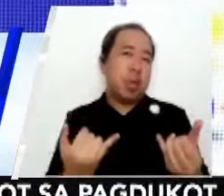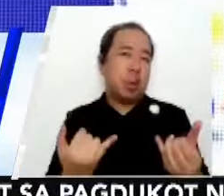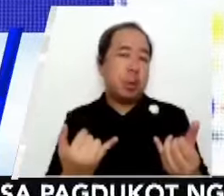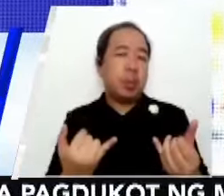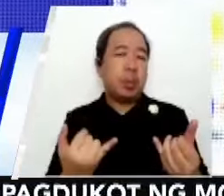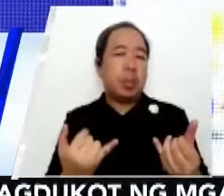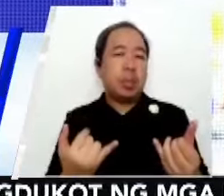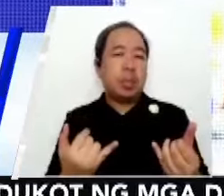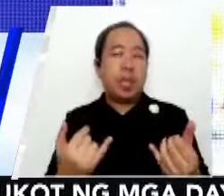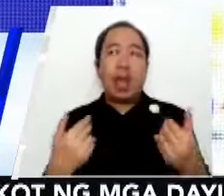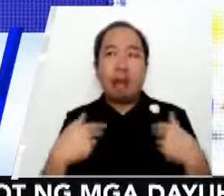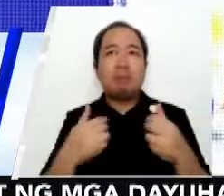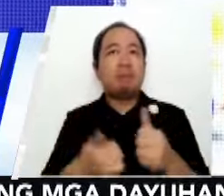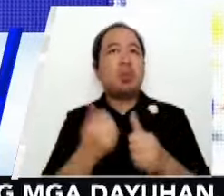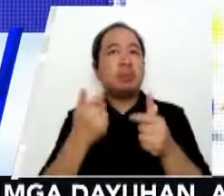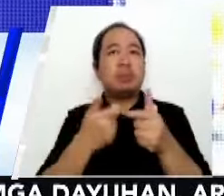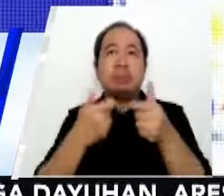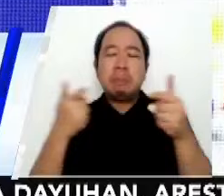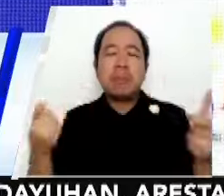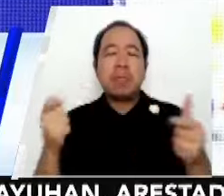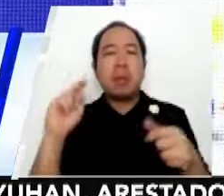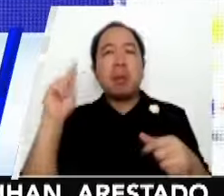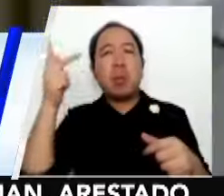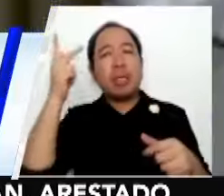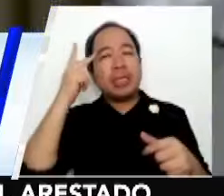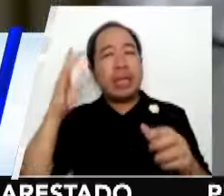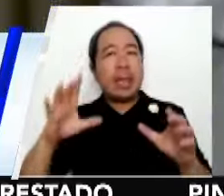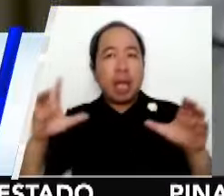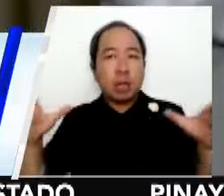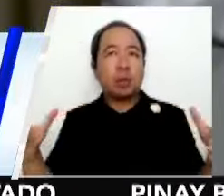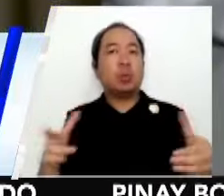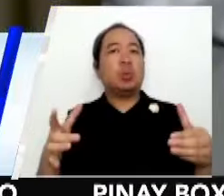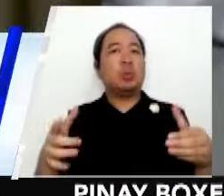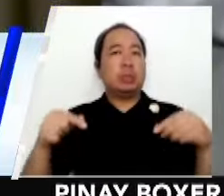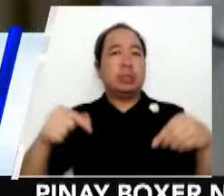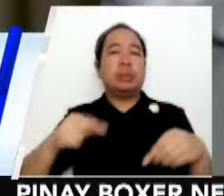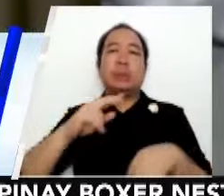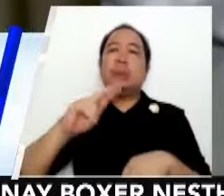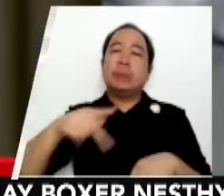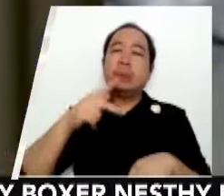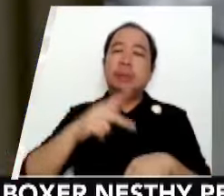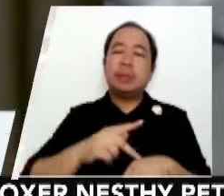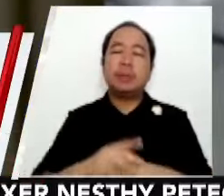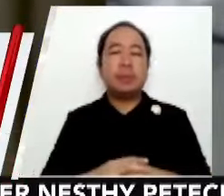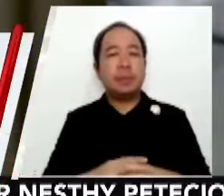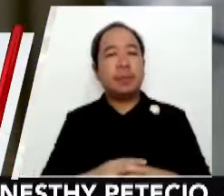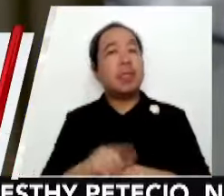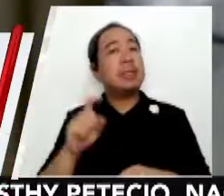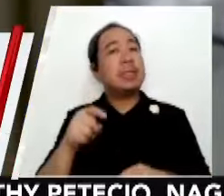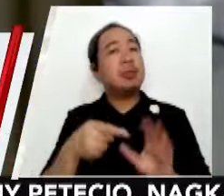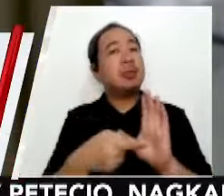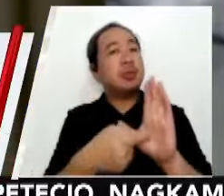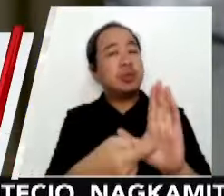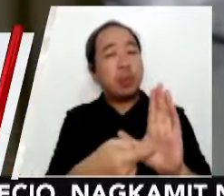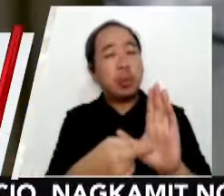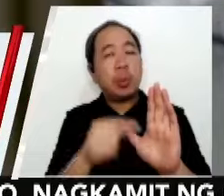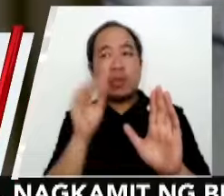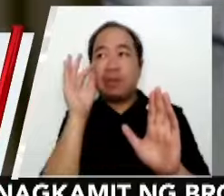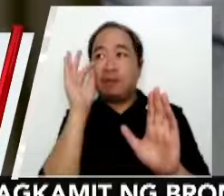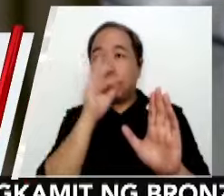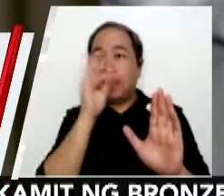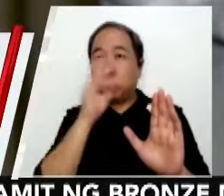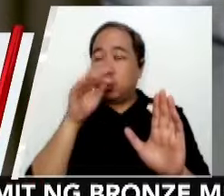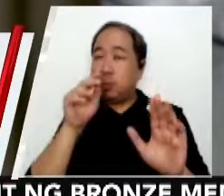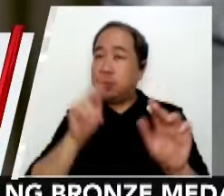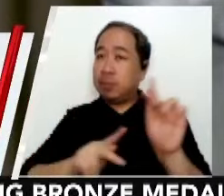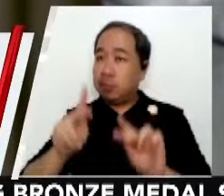largest political bloc in the Philippines. We need to prove to the Filipino people that we are a nation capable